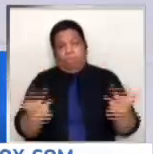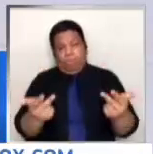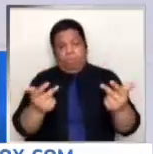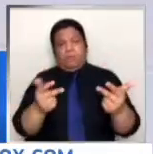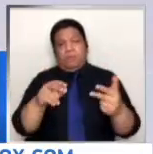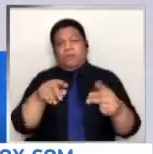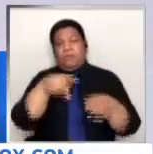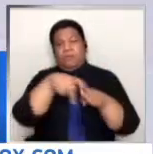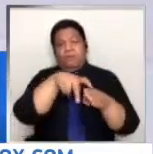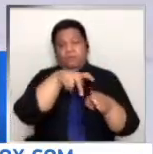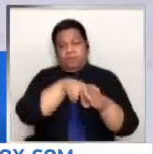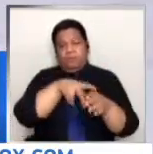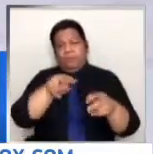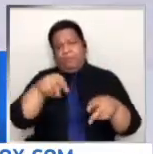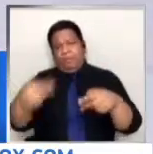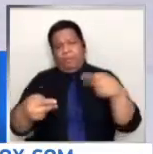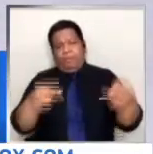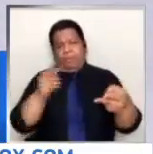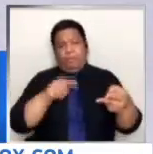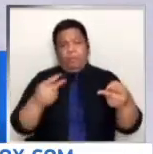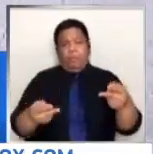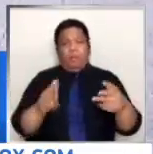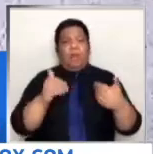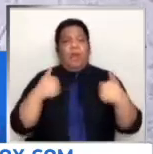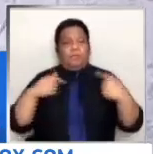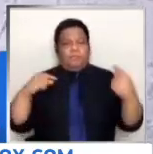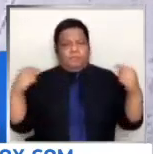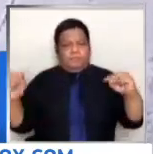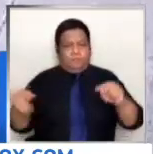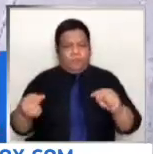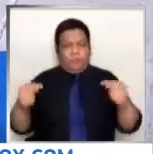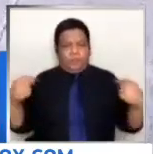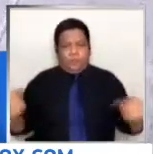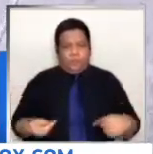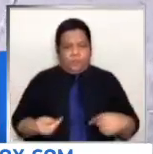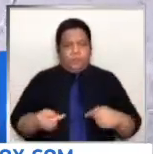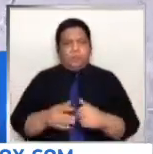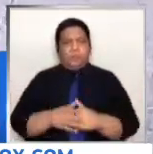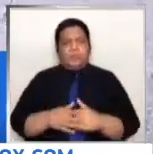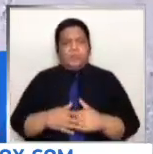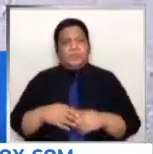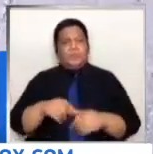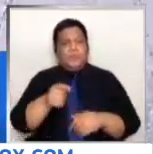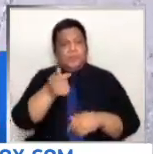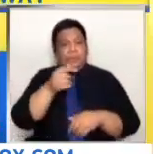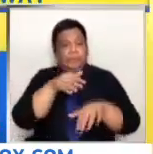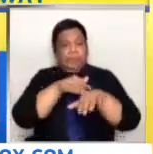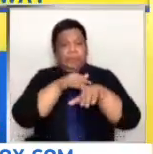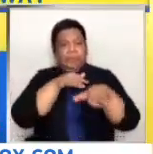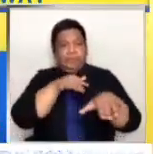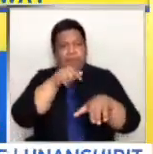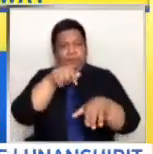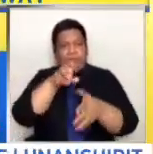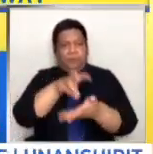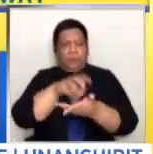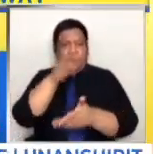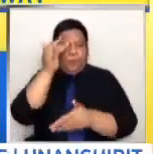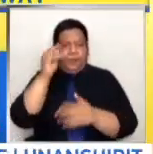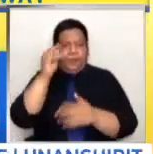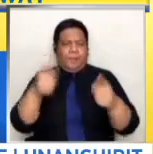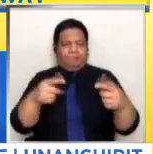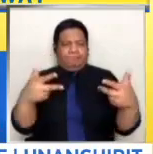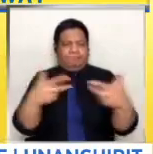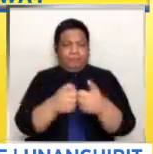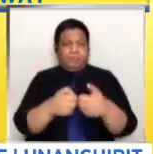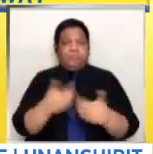nito. Nagtamo silang lahat ng mga sugat sa katawan. Bagyang nagka-traffic sa lugar dahil sa insidente na ipablatter na sa pulisya ang